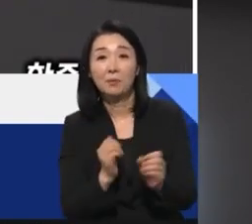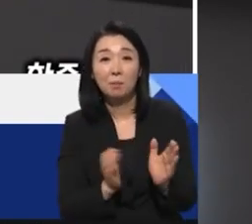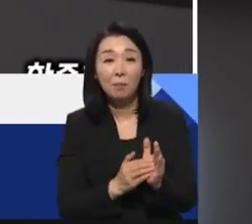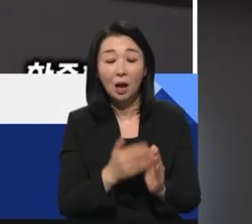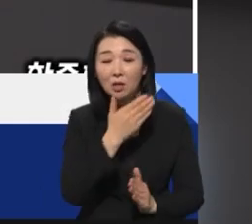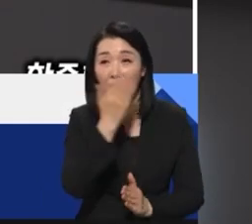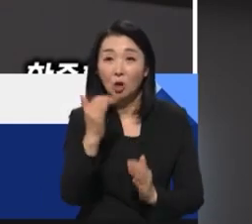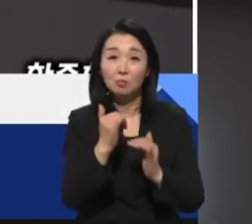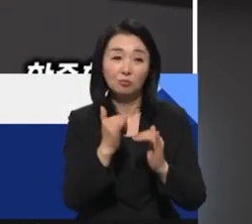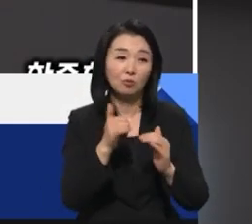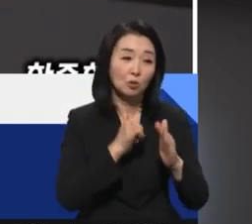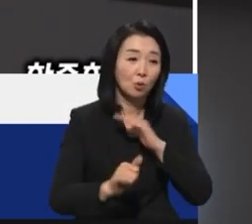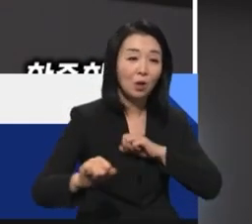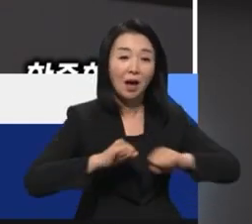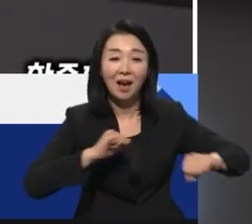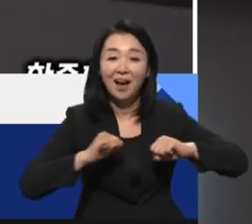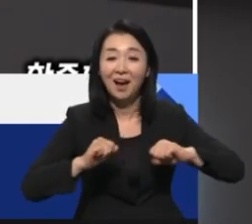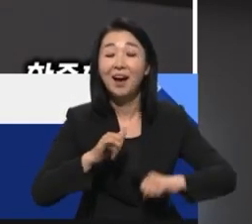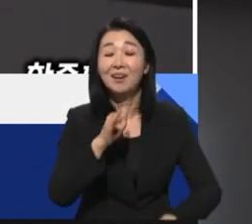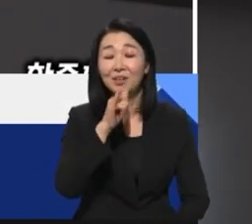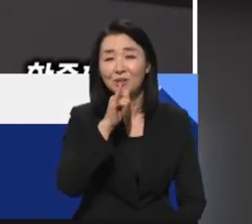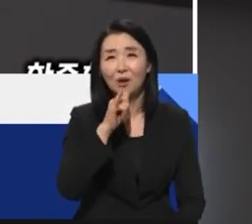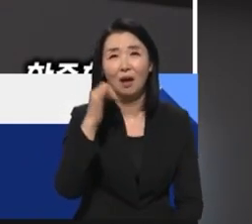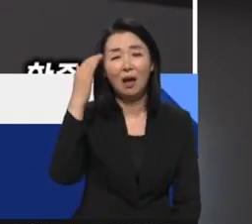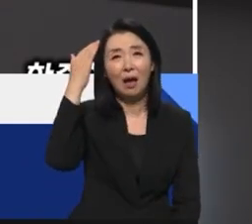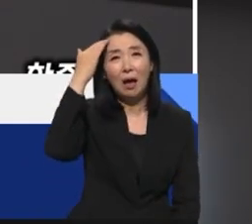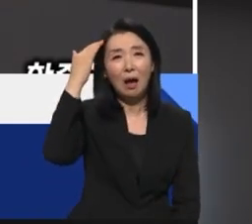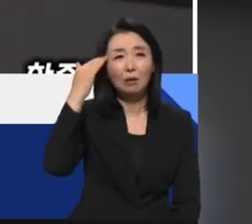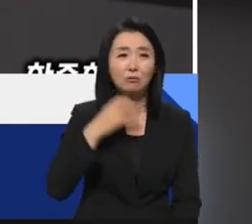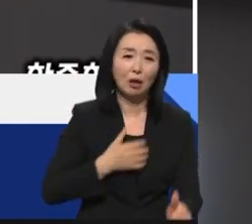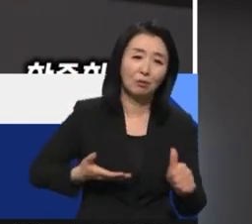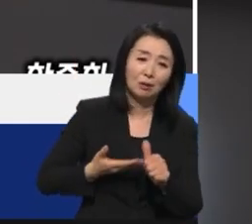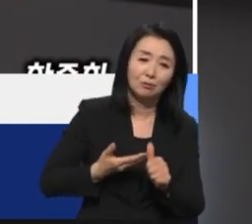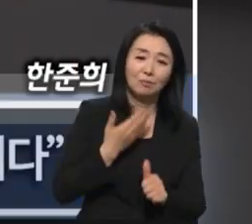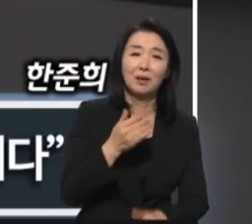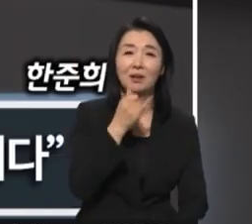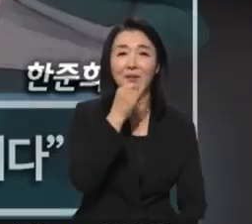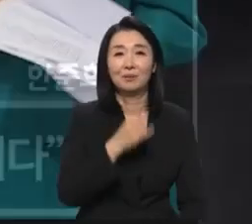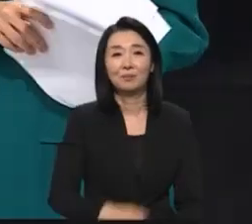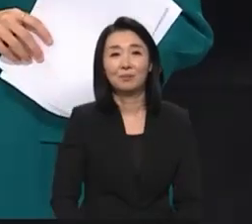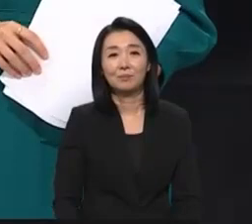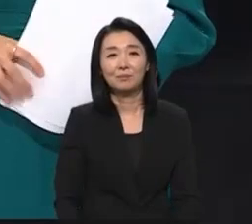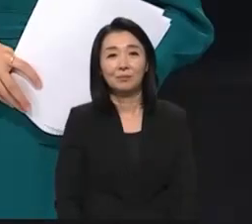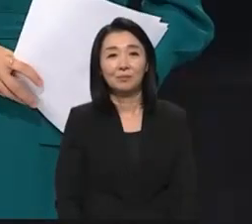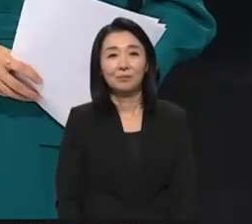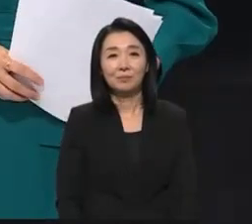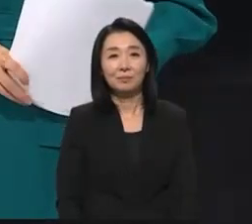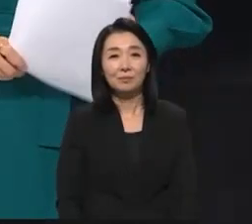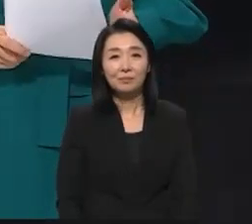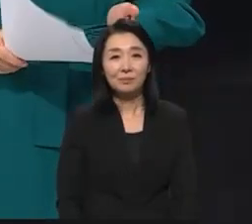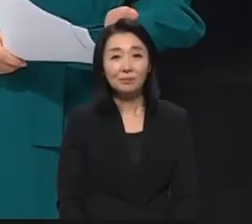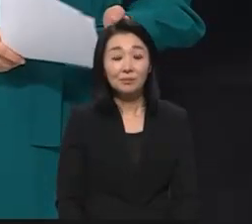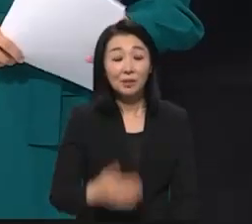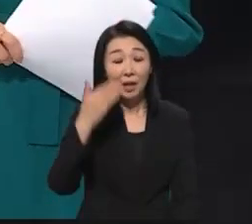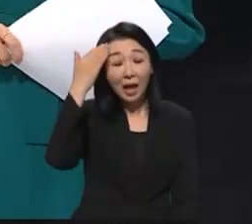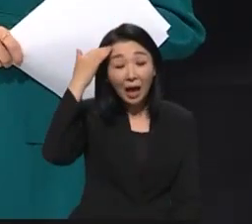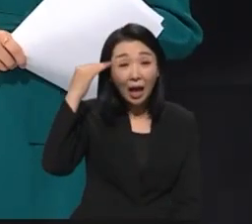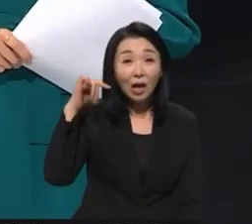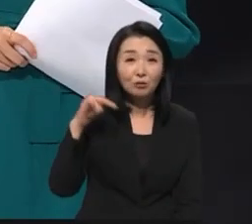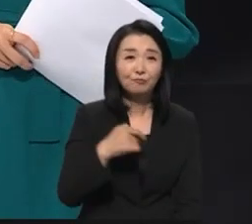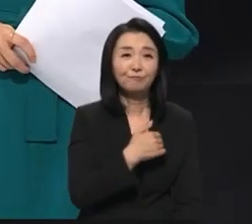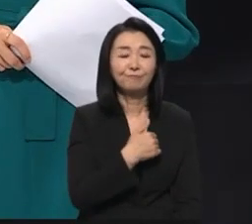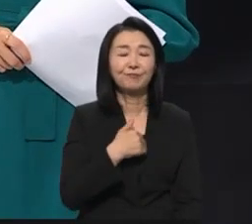선수들의 역동성이 상당히 우리를 괴롭게 만들 공산이 저는 크다고 봅니다 하지만 우리에게는